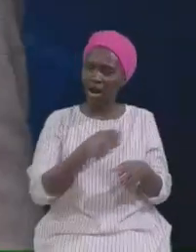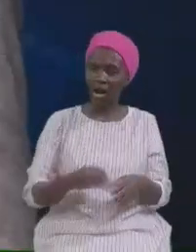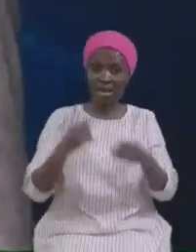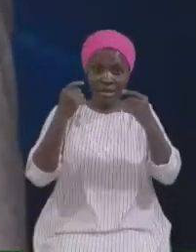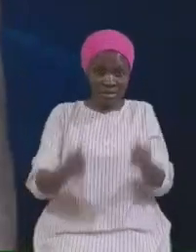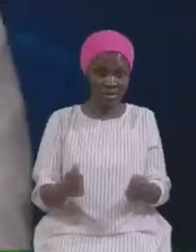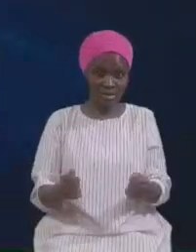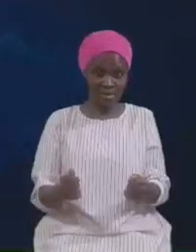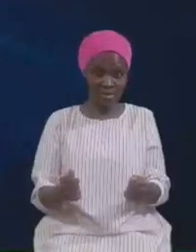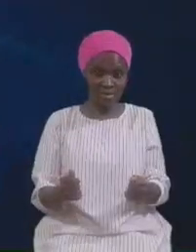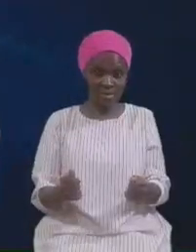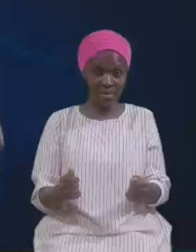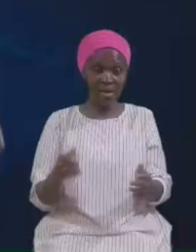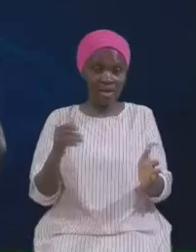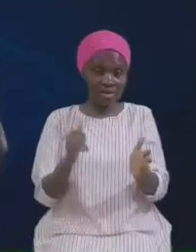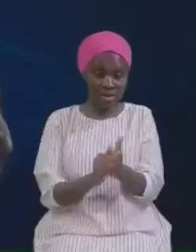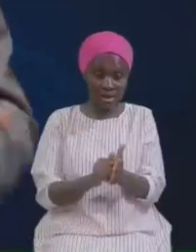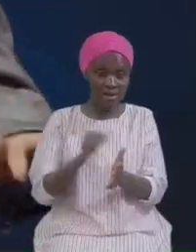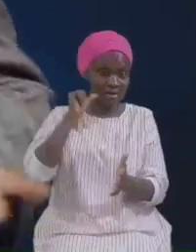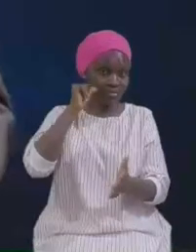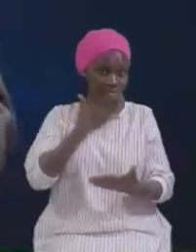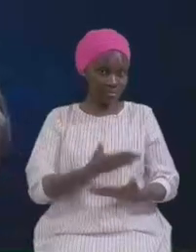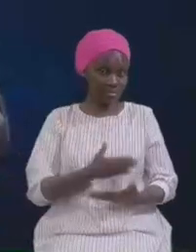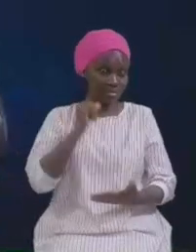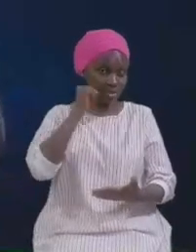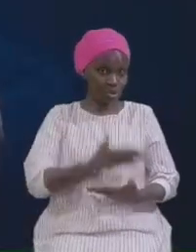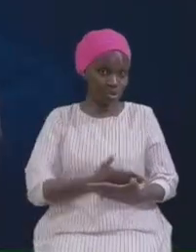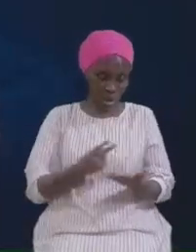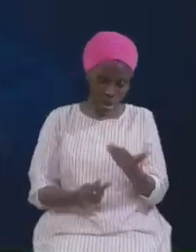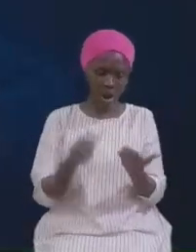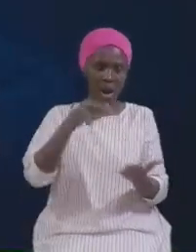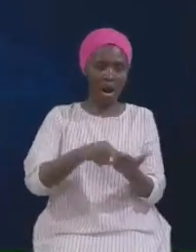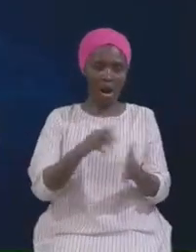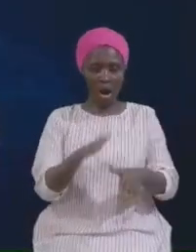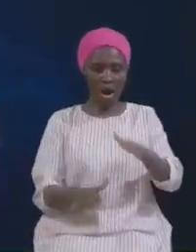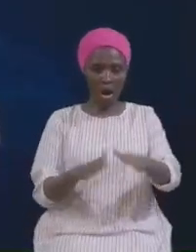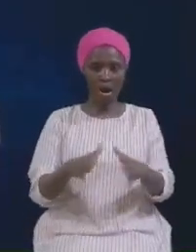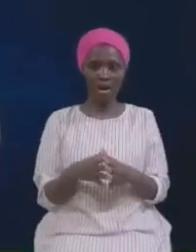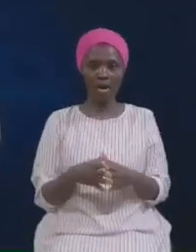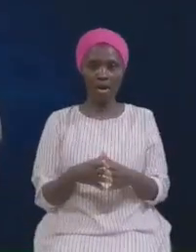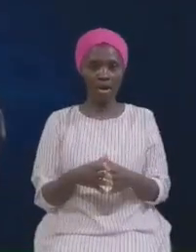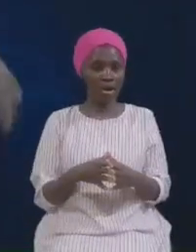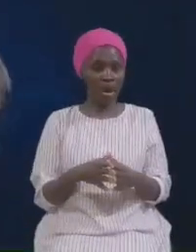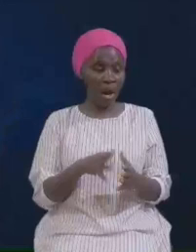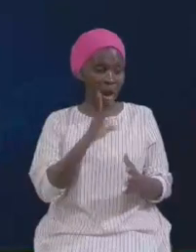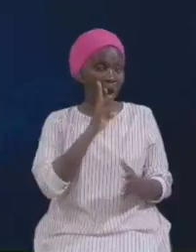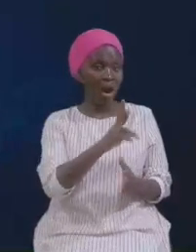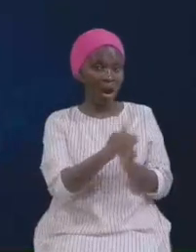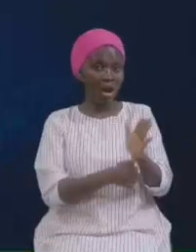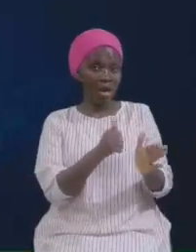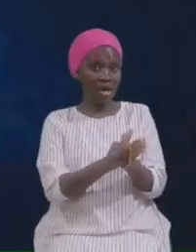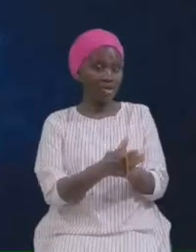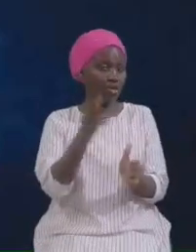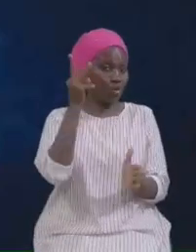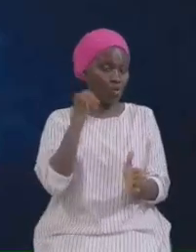Aussitôt, la jeune fille se leva. Et se mit à marcher, car elle avait 12 ans. Et